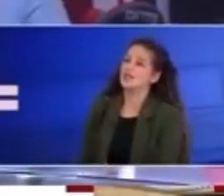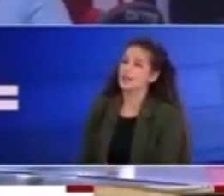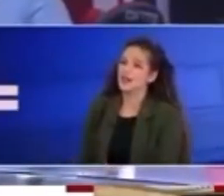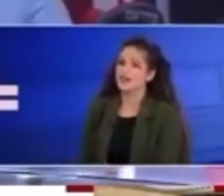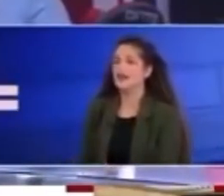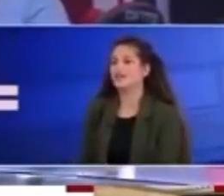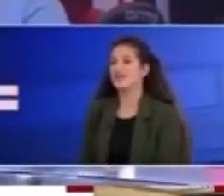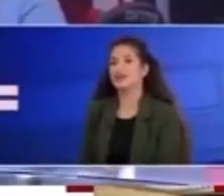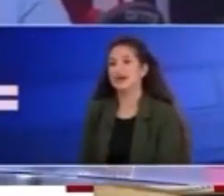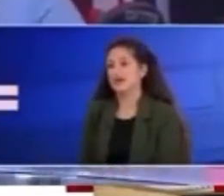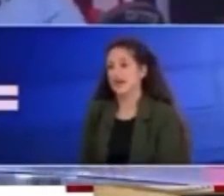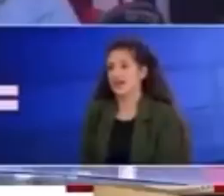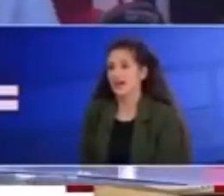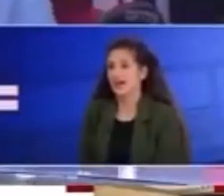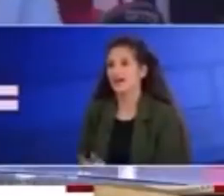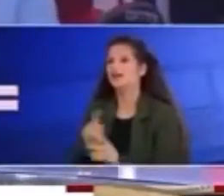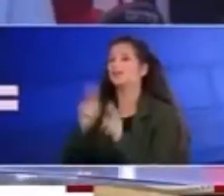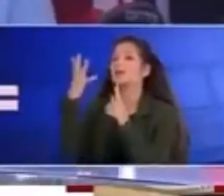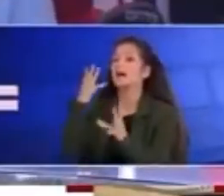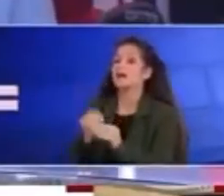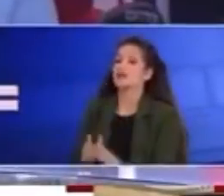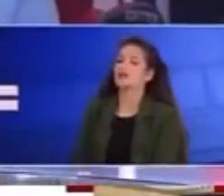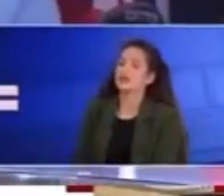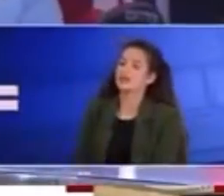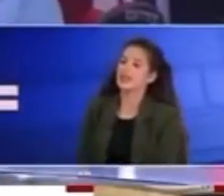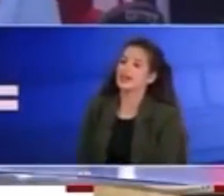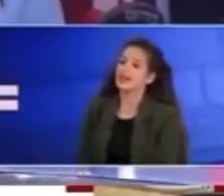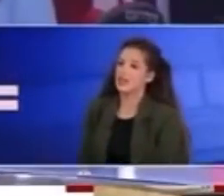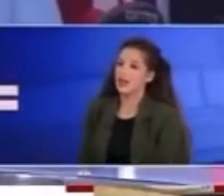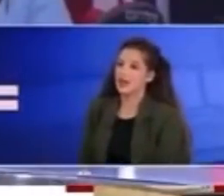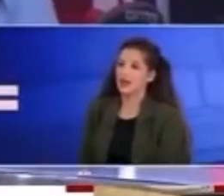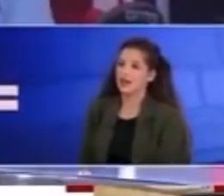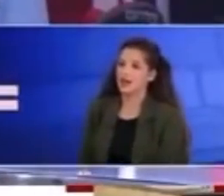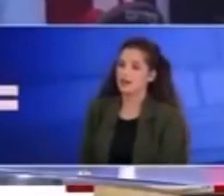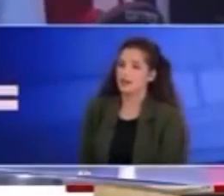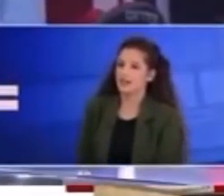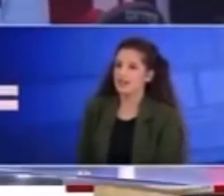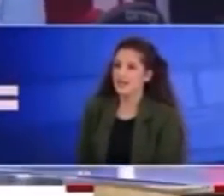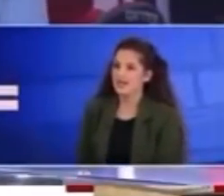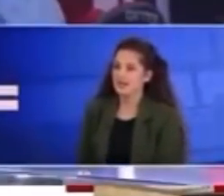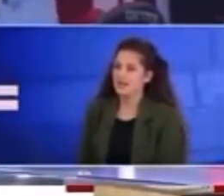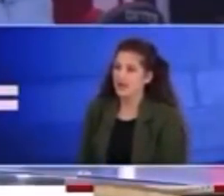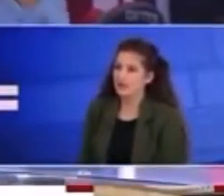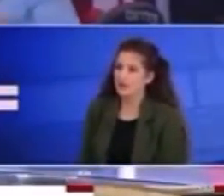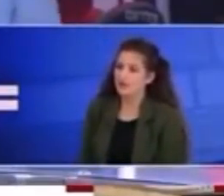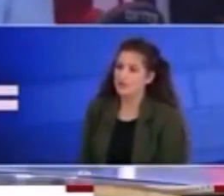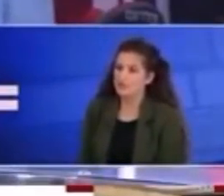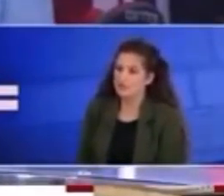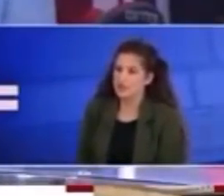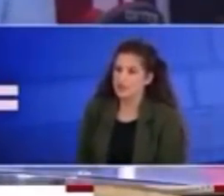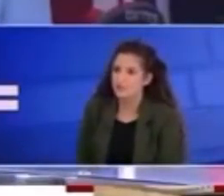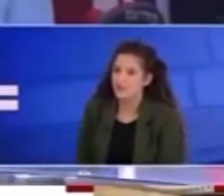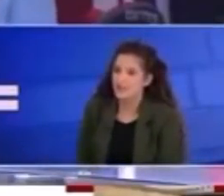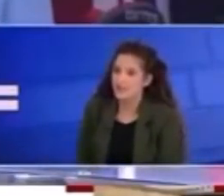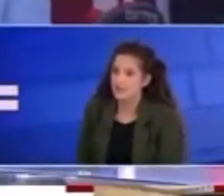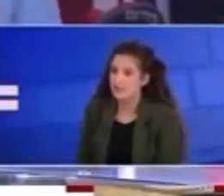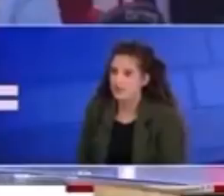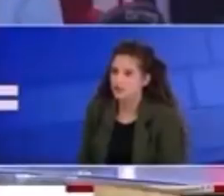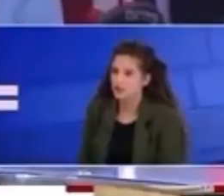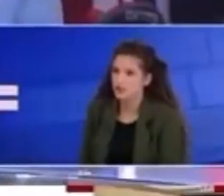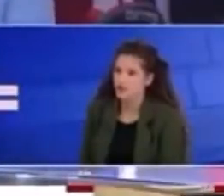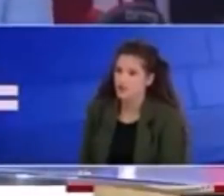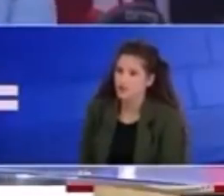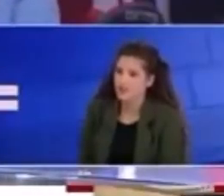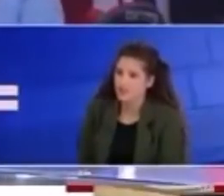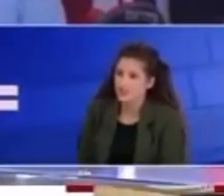לבד, ומרים יד ומצביע עם עצמו. מעולם לא ראינו דבר כזה. אתם צעקתם כמה וכמה פעמים והוציאו אתכם החוצה אחרי שלוש קריאות